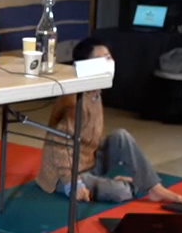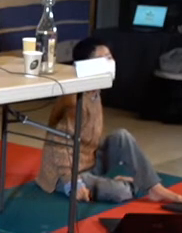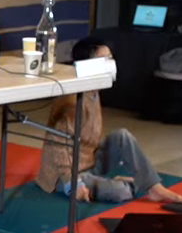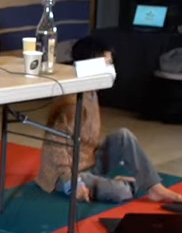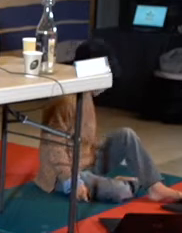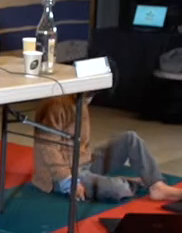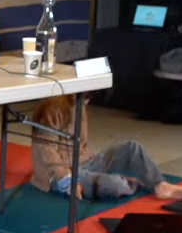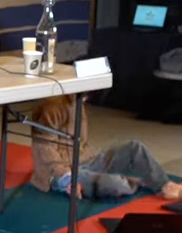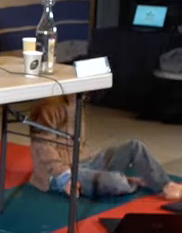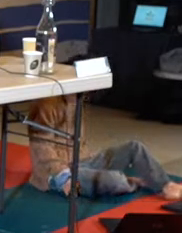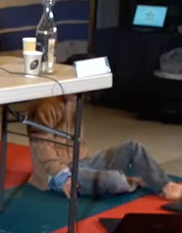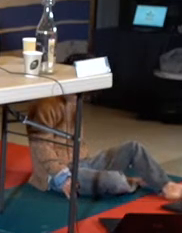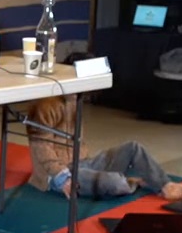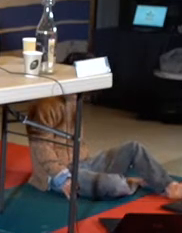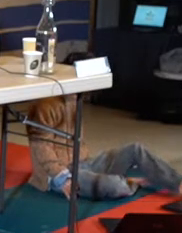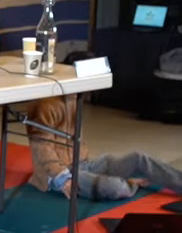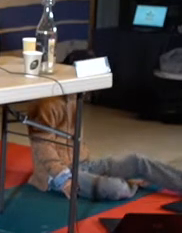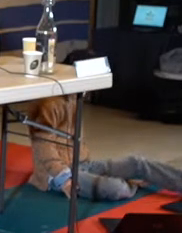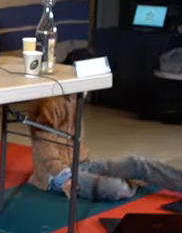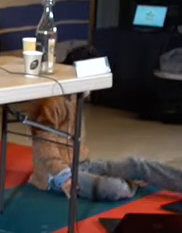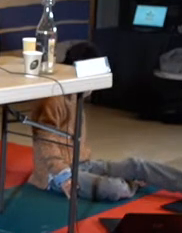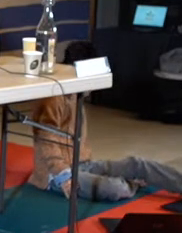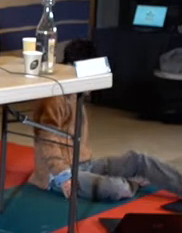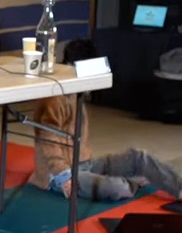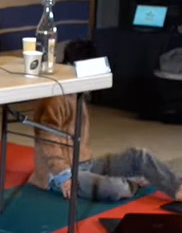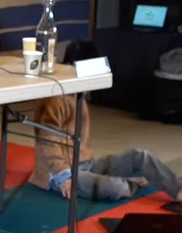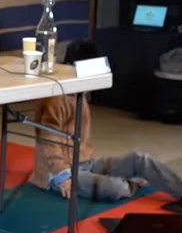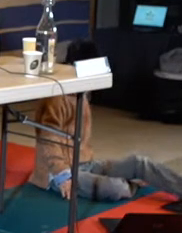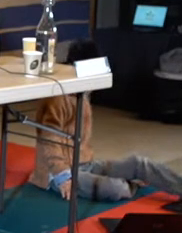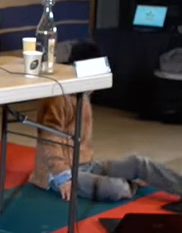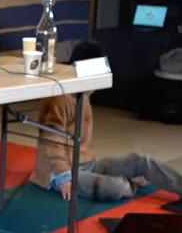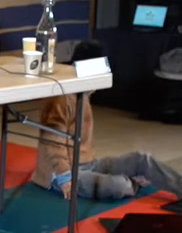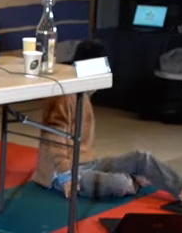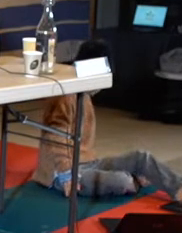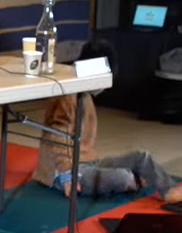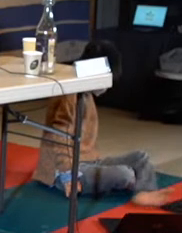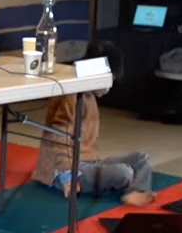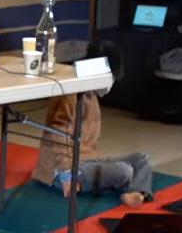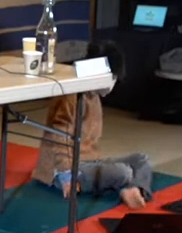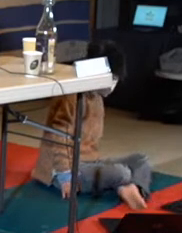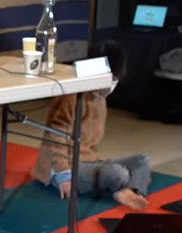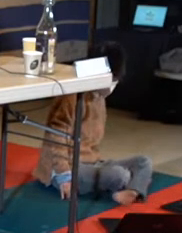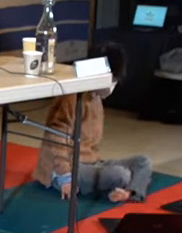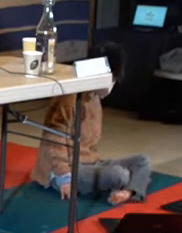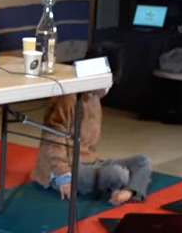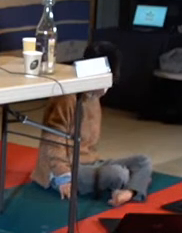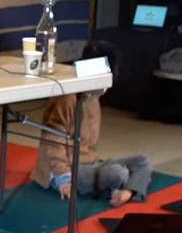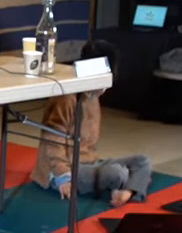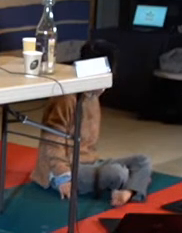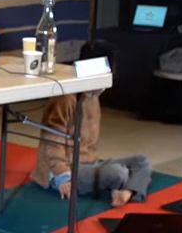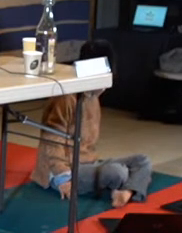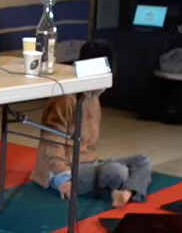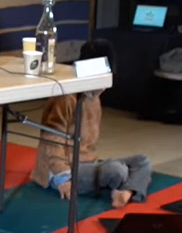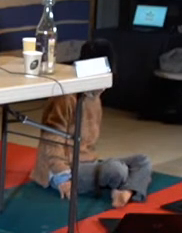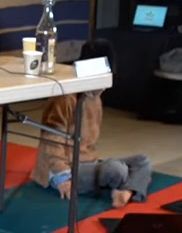il y a le problème de l'application de cette convention. Et la rapporteure spéciale de l'ONU, après une visite et